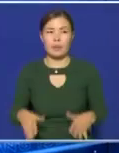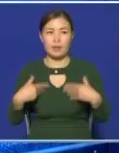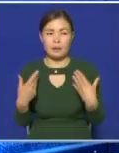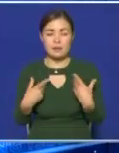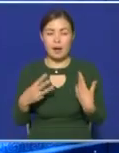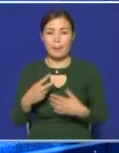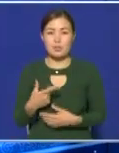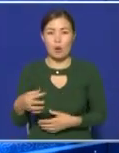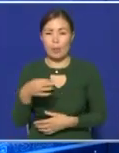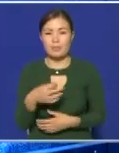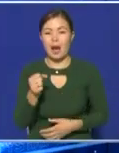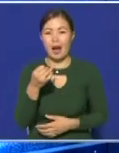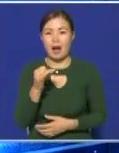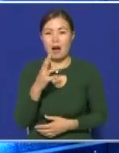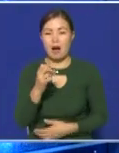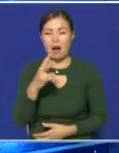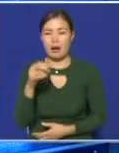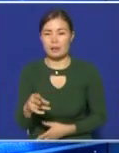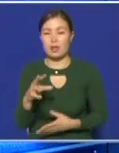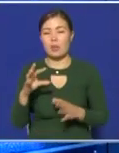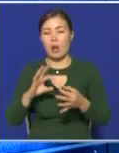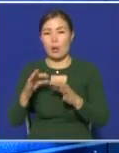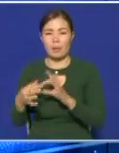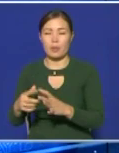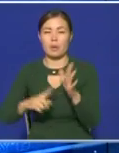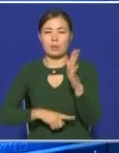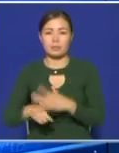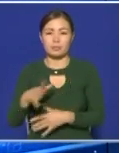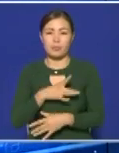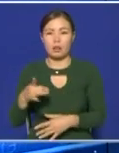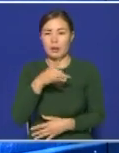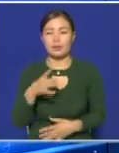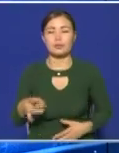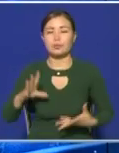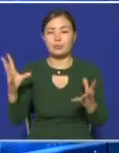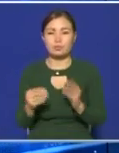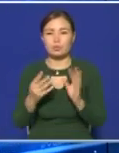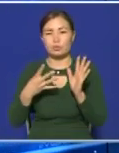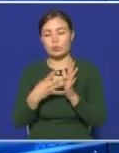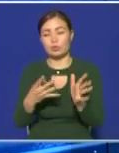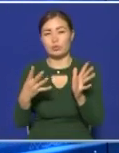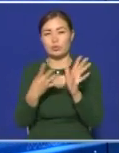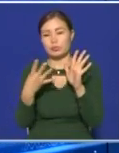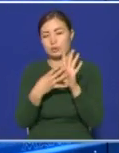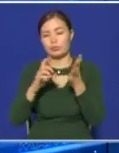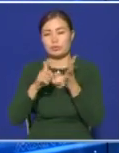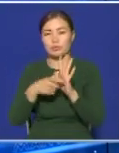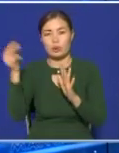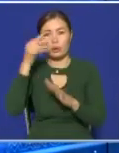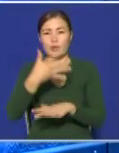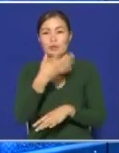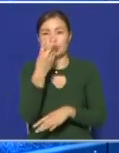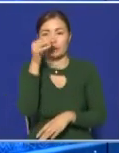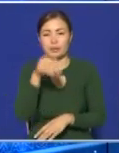Маңғыстау облысында Айқанат олимпиадасының аудандық кезеңі басталды. Байқауға республика бойынша 9-шы сыныпта оқитын 52